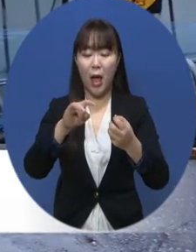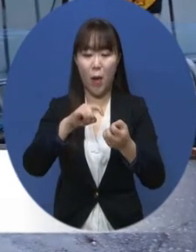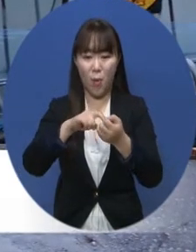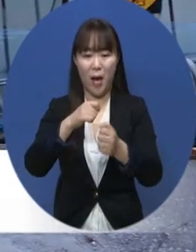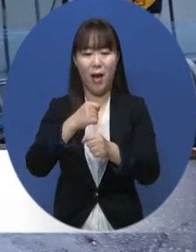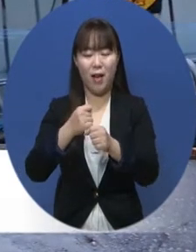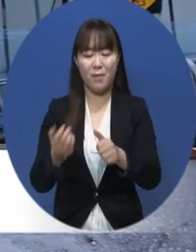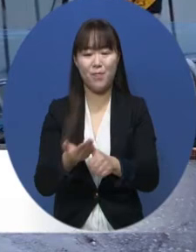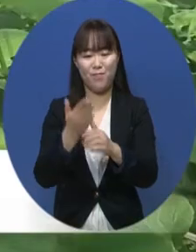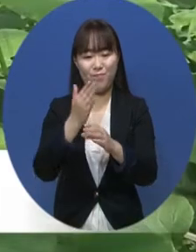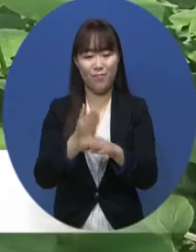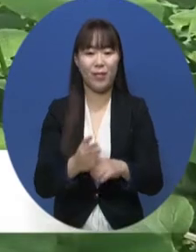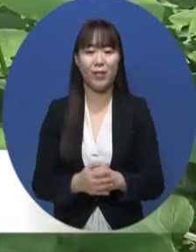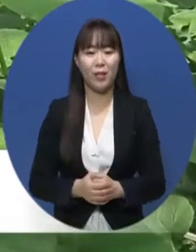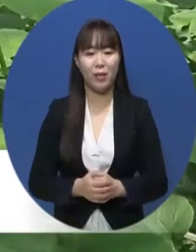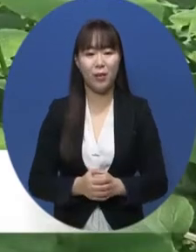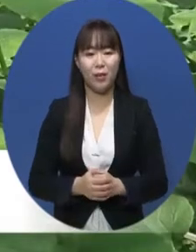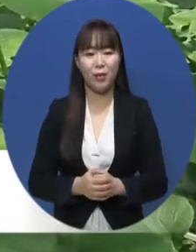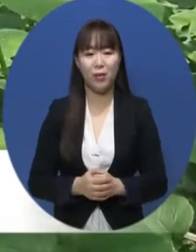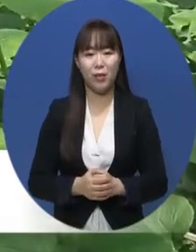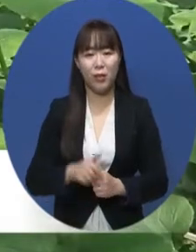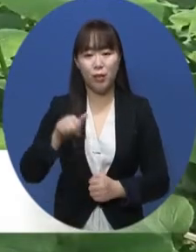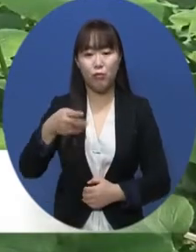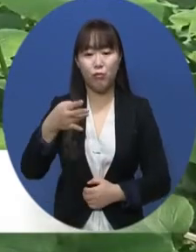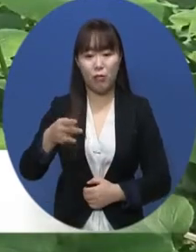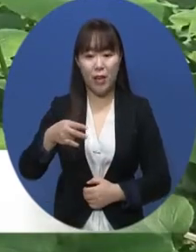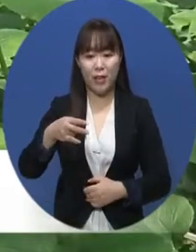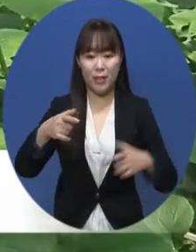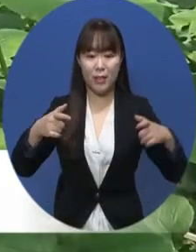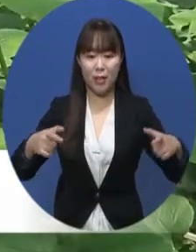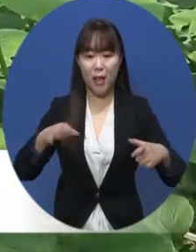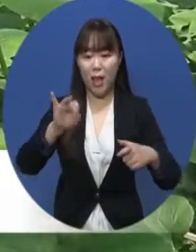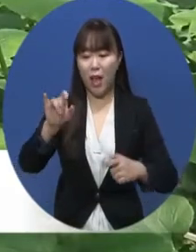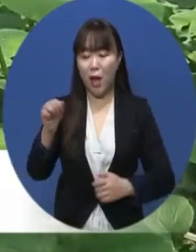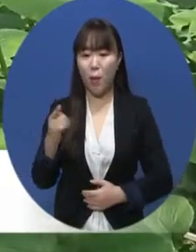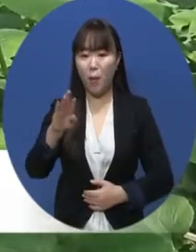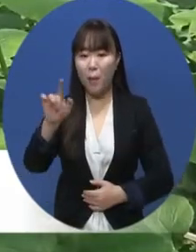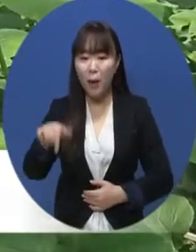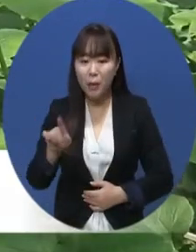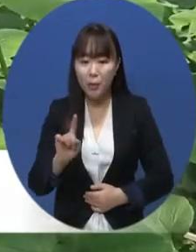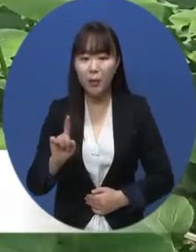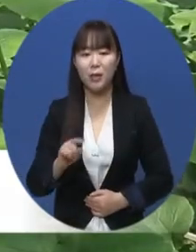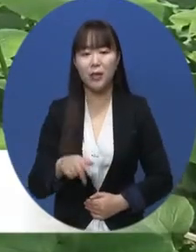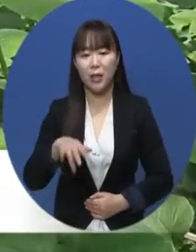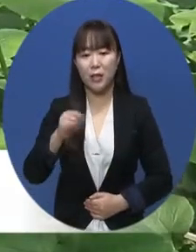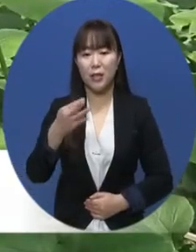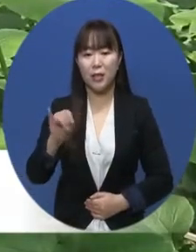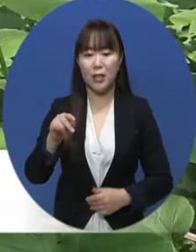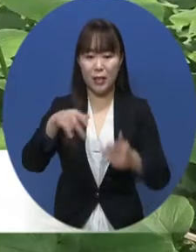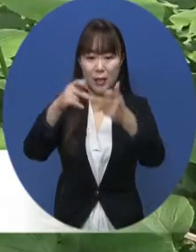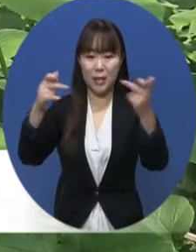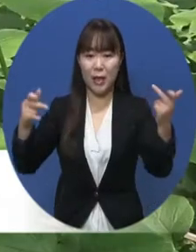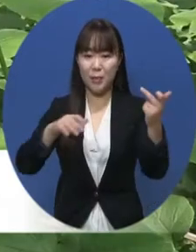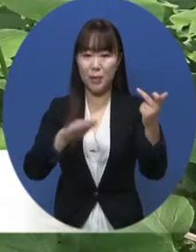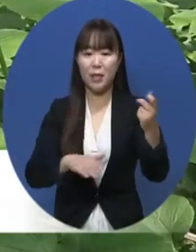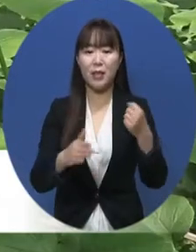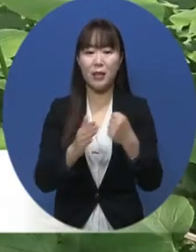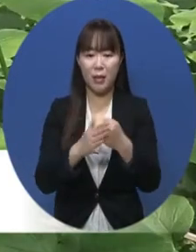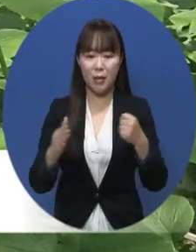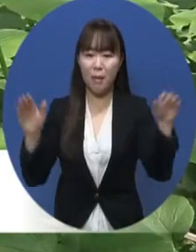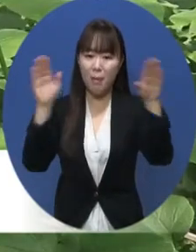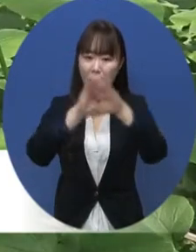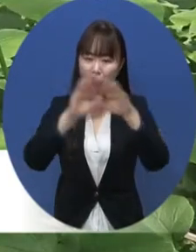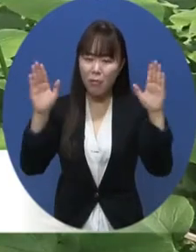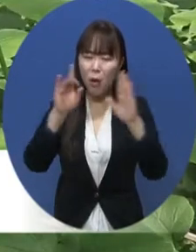있습니다 우리구 레오 박은 치산 미치다 밤 낮